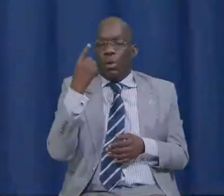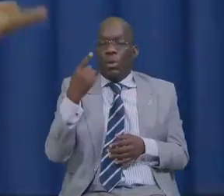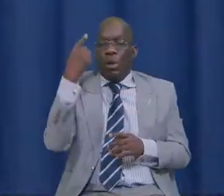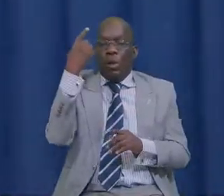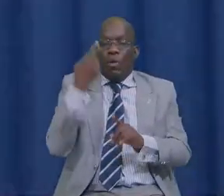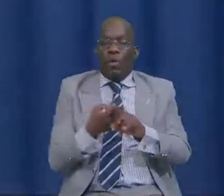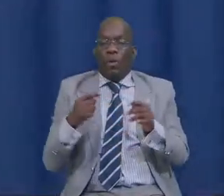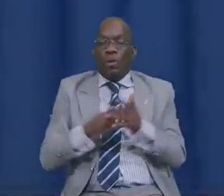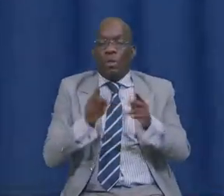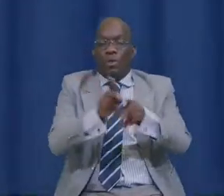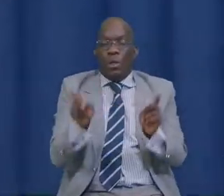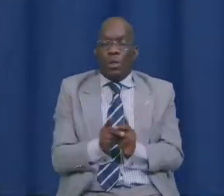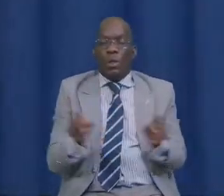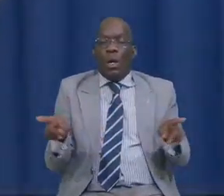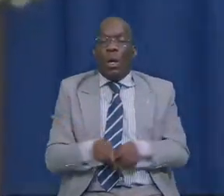Dans ce verset,